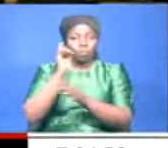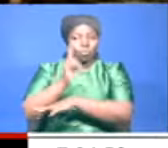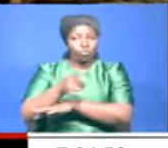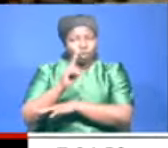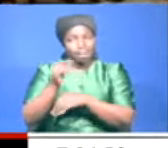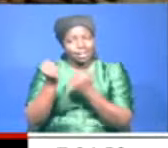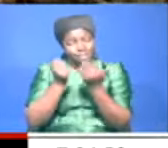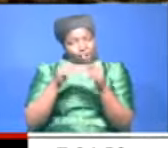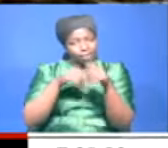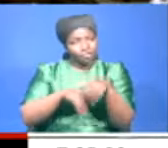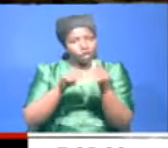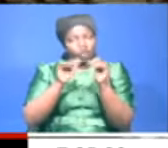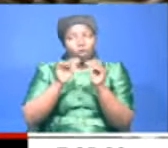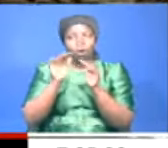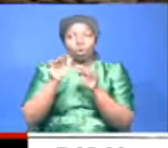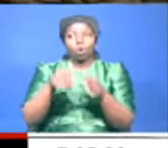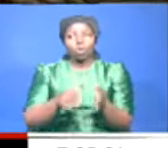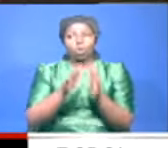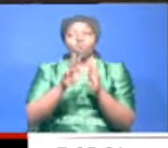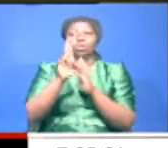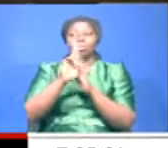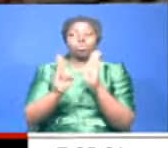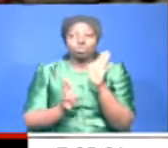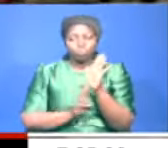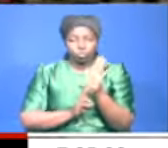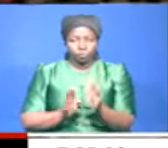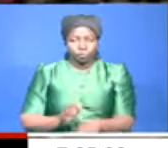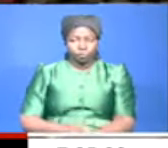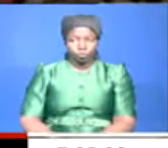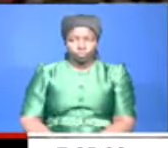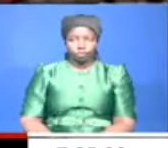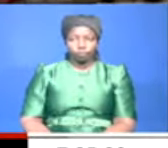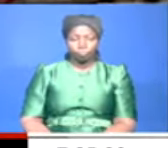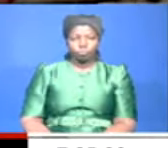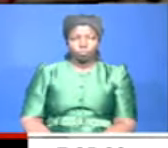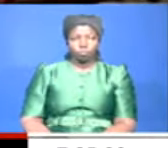kanuni za trafiki. Safin Aching Oma, Dira ya Magwiji.